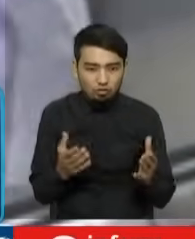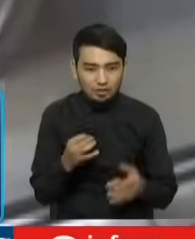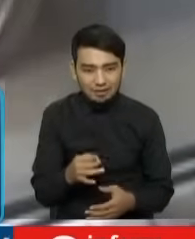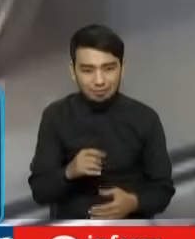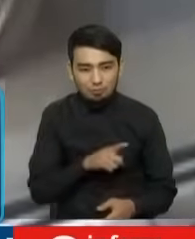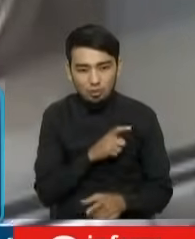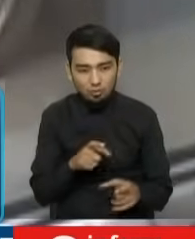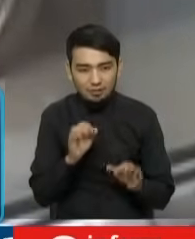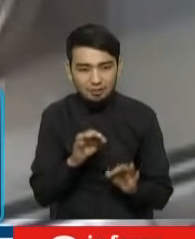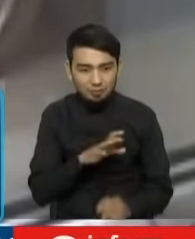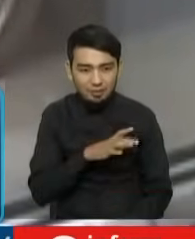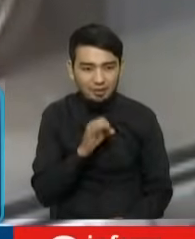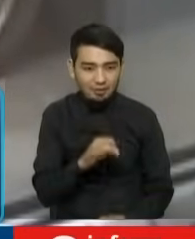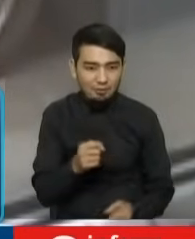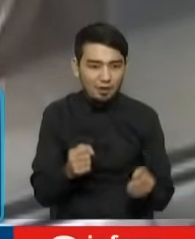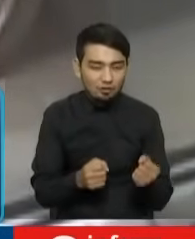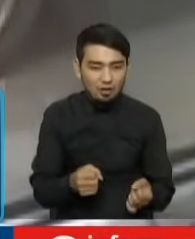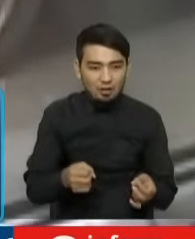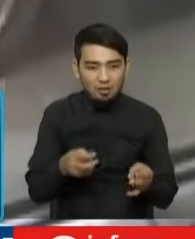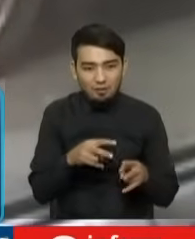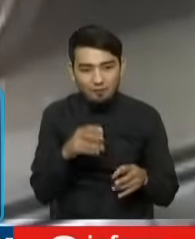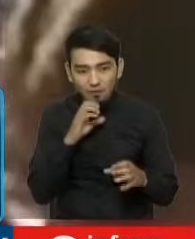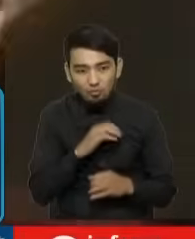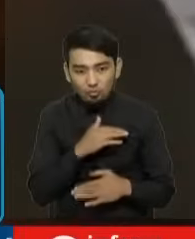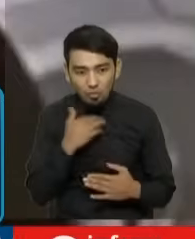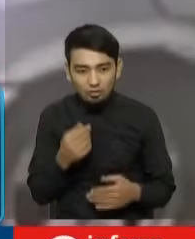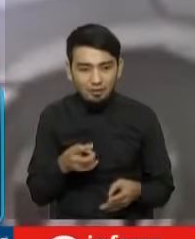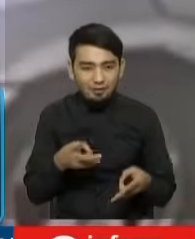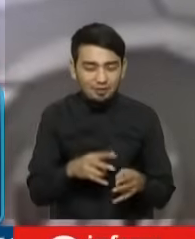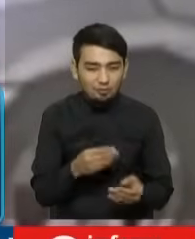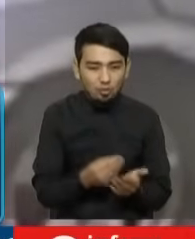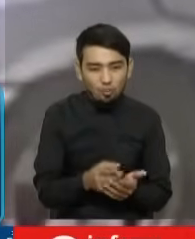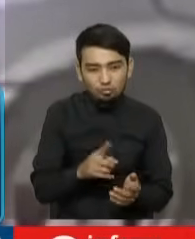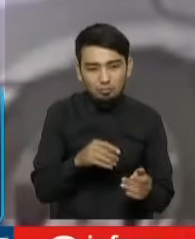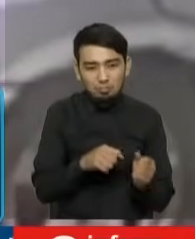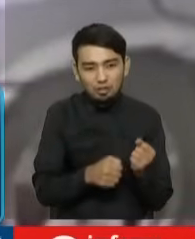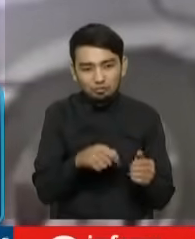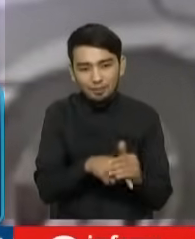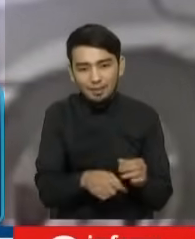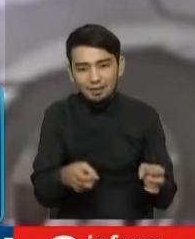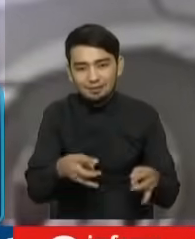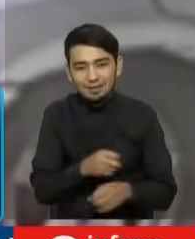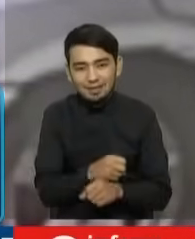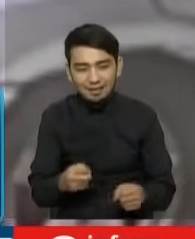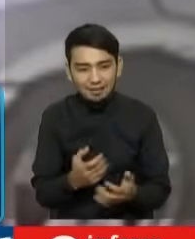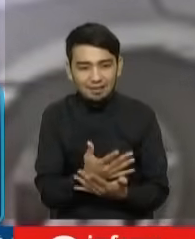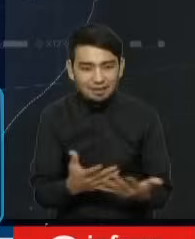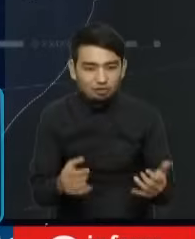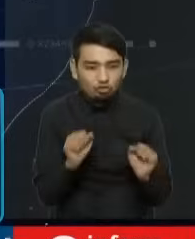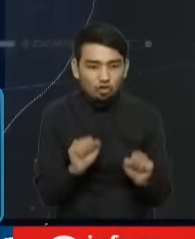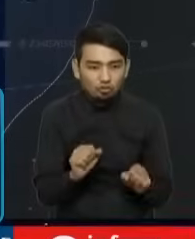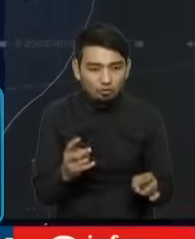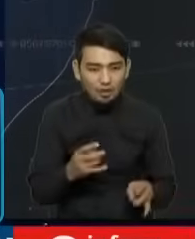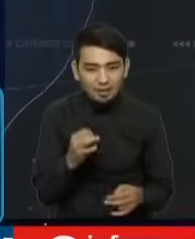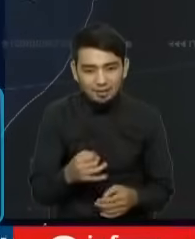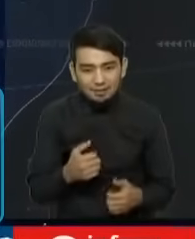чтобы обезопасить транспорт от посягательств, нужно не оставлять ценные вещи в салоне, пользоваться несколькими видами защиты, а